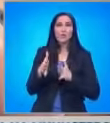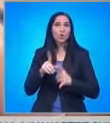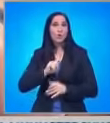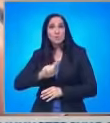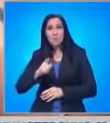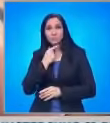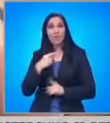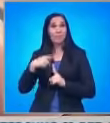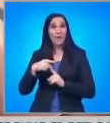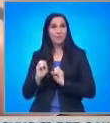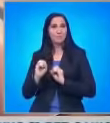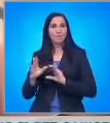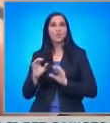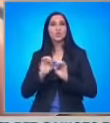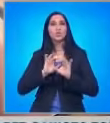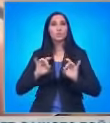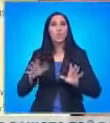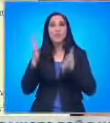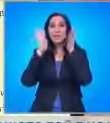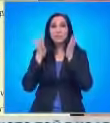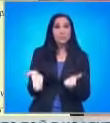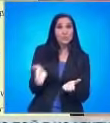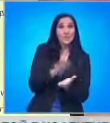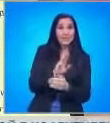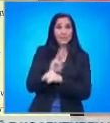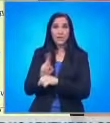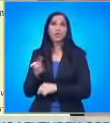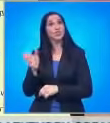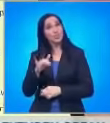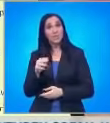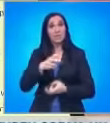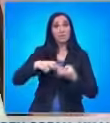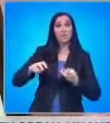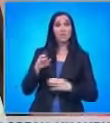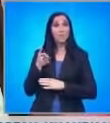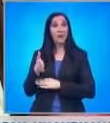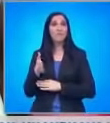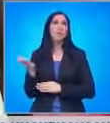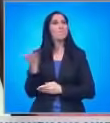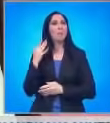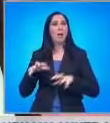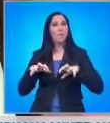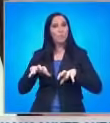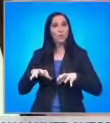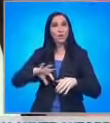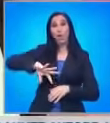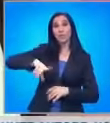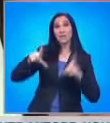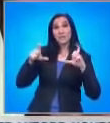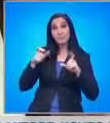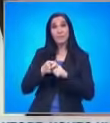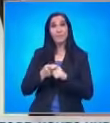изпратила съобщение на Фейсбук страницата на сайта, че ще си потърси правата, но била блокирана. Откраднатата снимка е направена